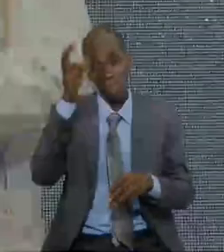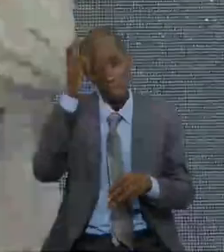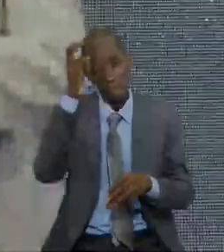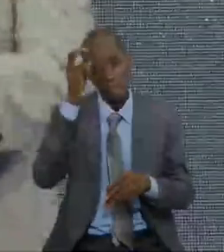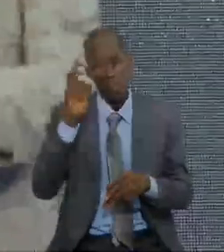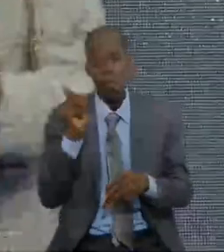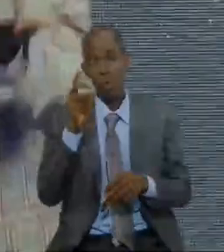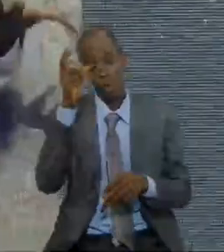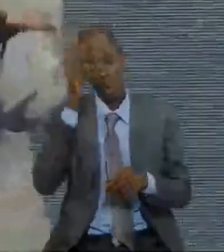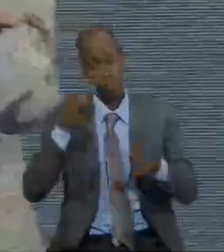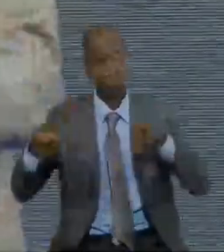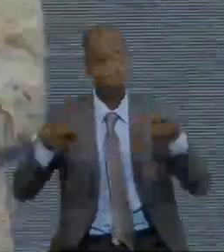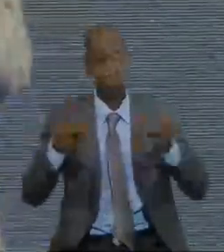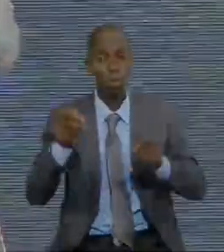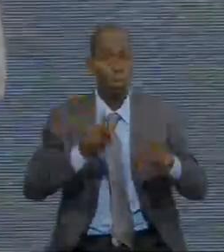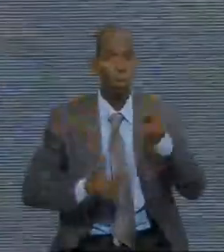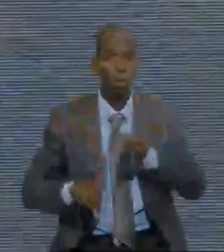démons